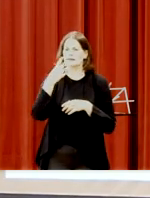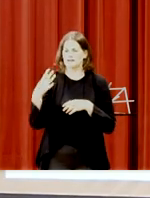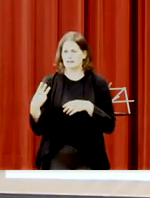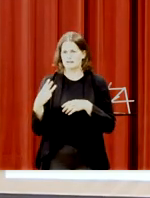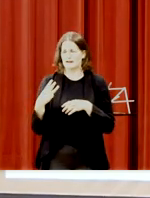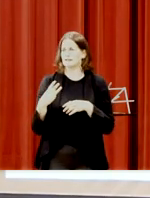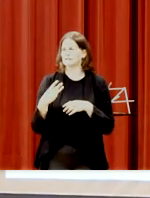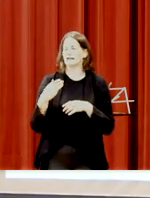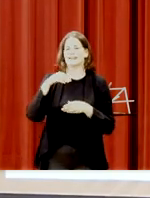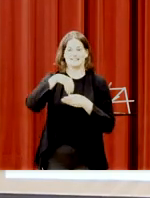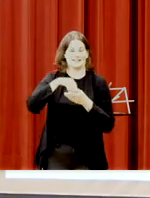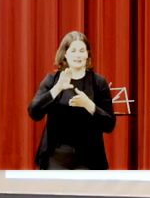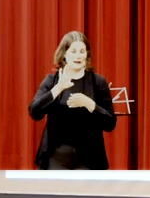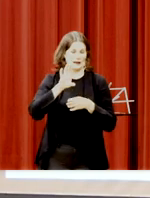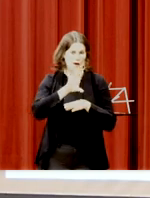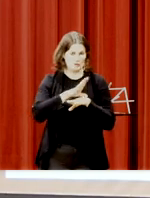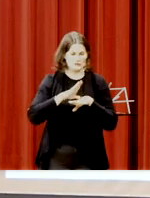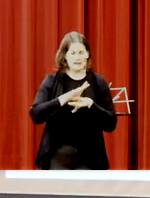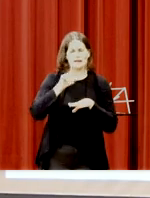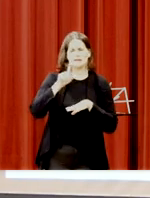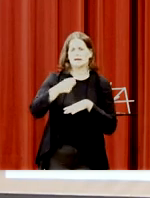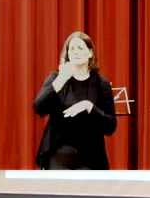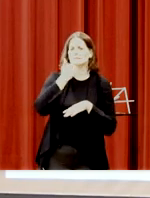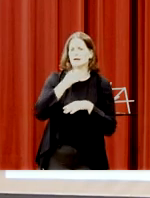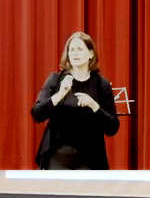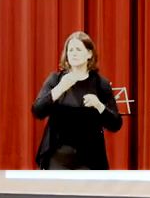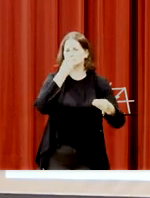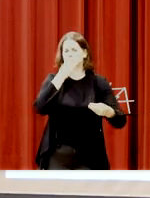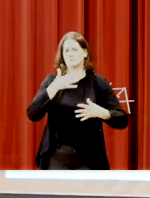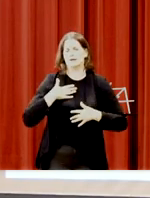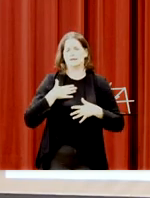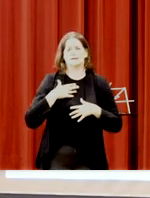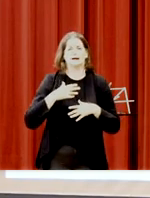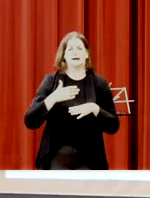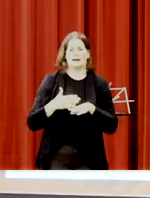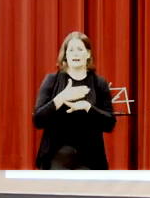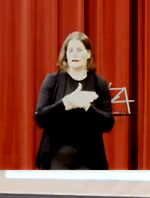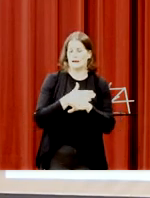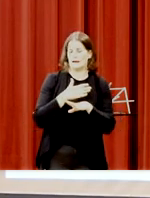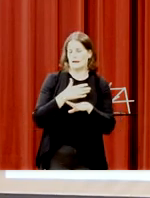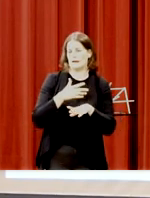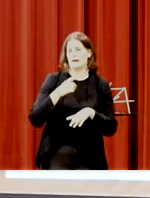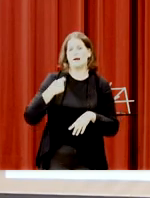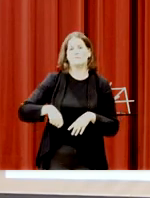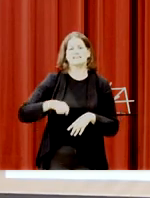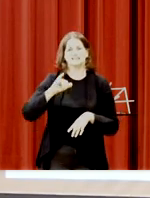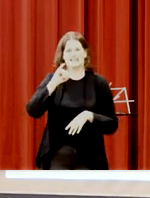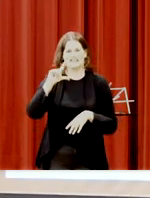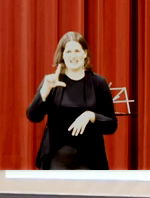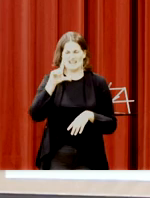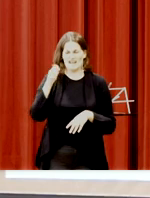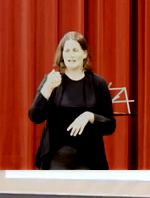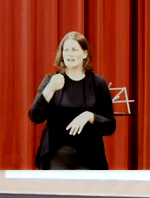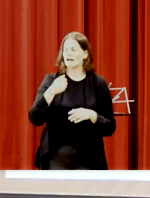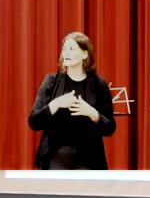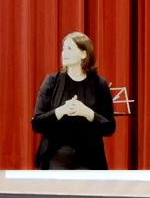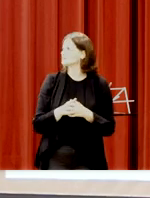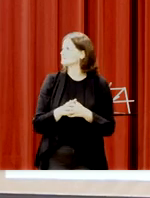una fita de mandat que per nosaltres és cabdal, que és esdevenir una de les 50 regions més innovadores a Europa a